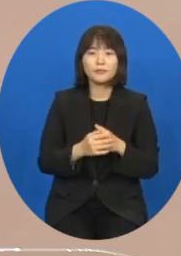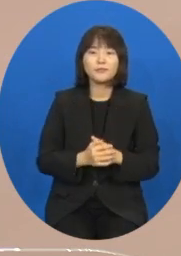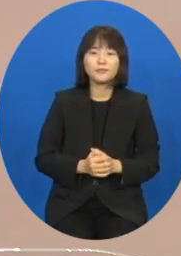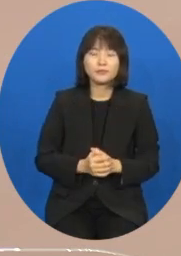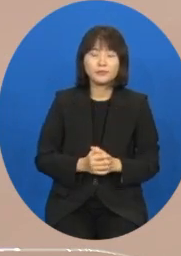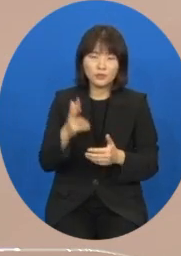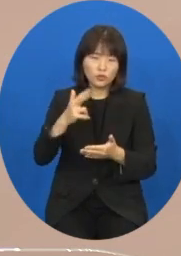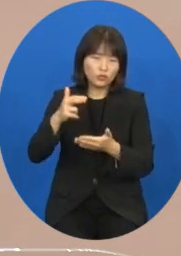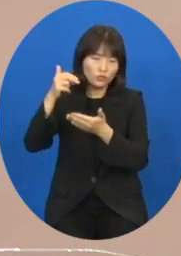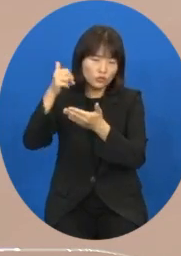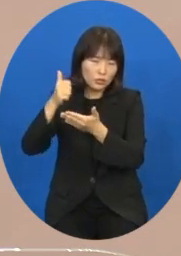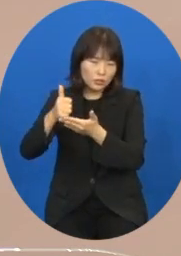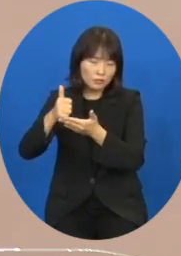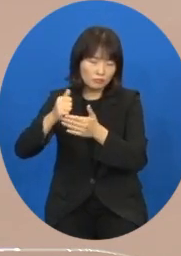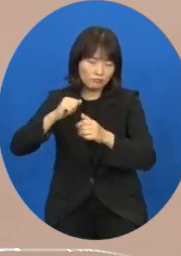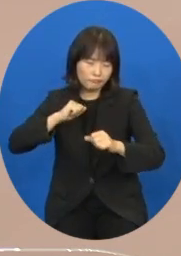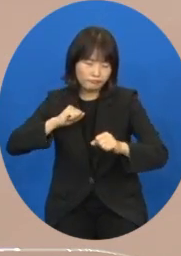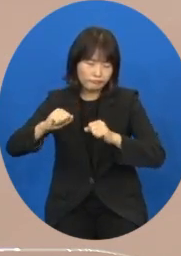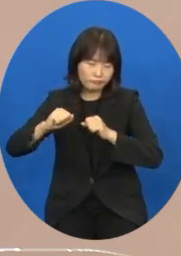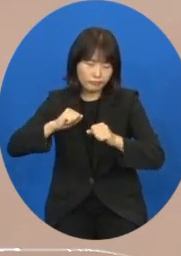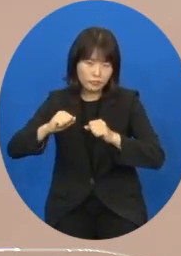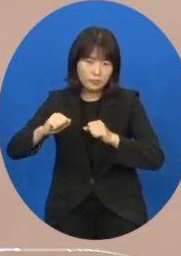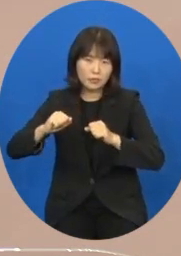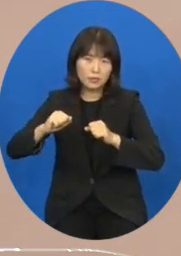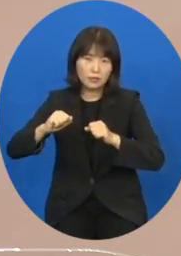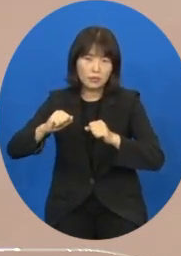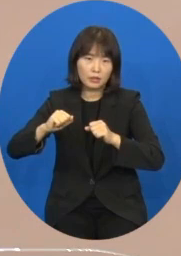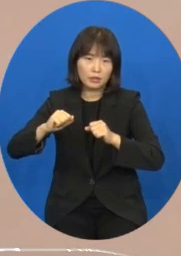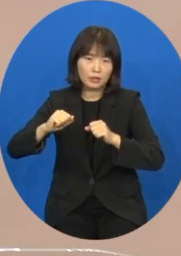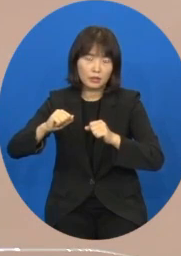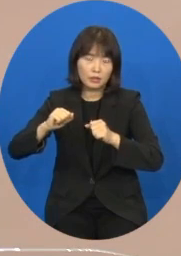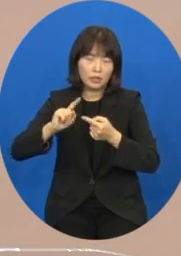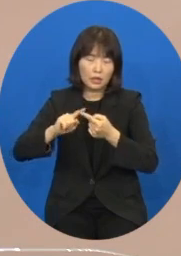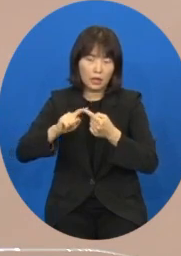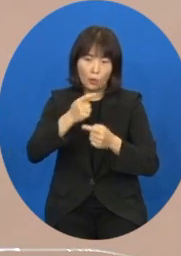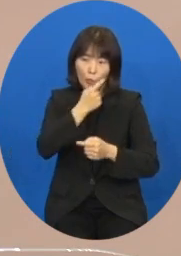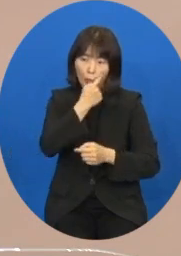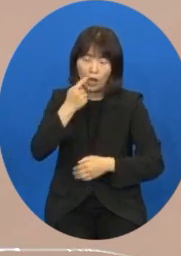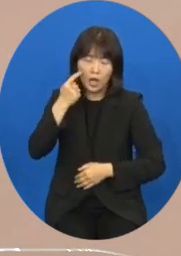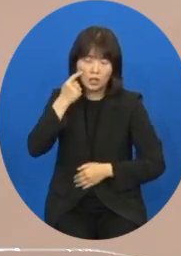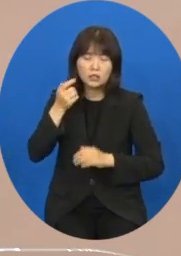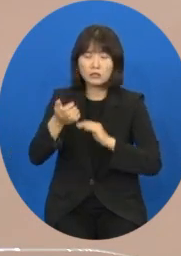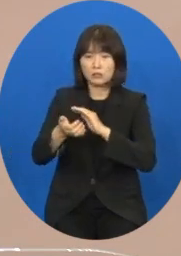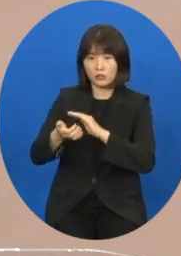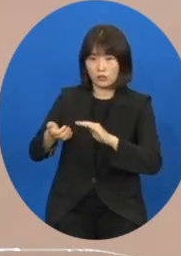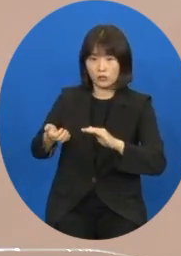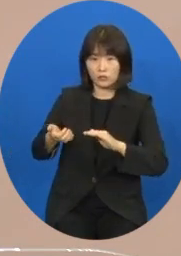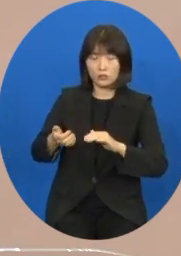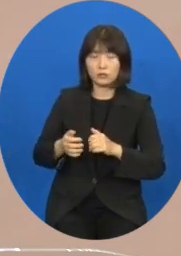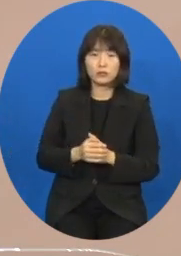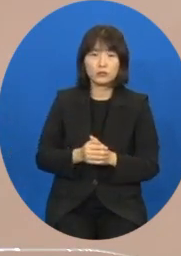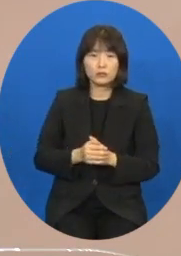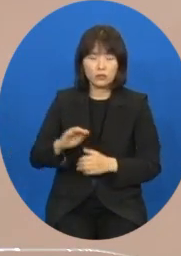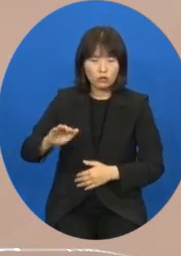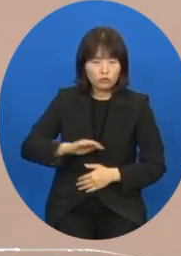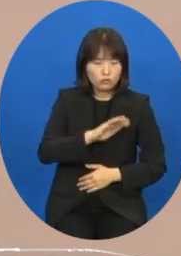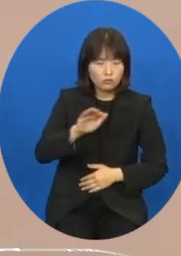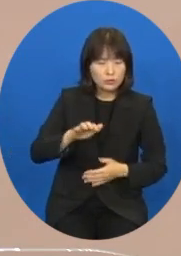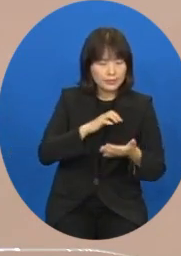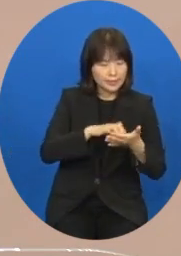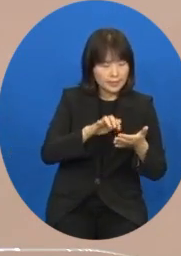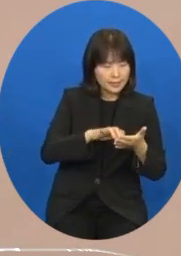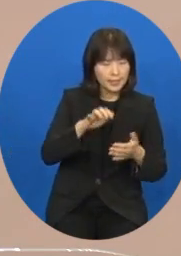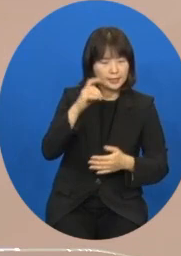주님께서 하시려고 하는 것이 무엇인지를 확인해 보기도 전에 우리 계산과